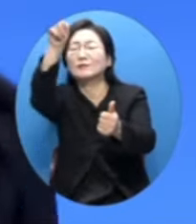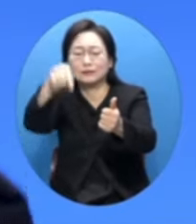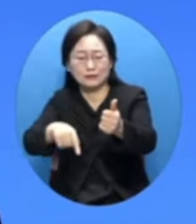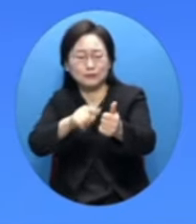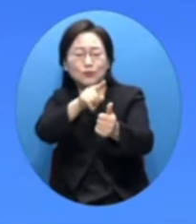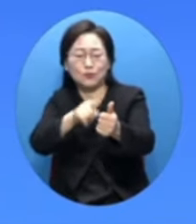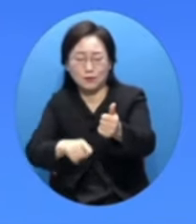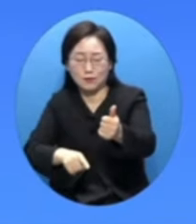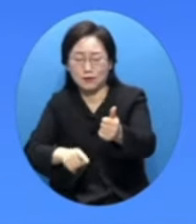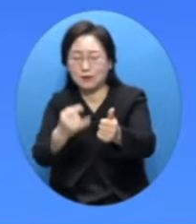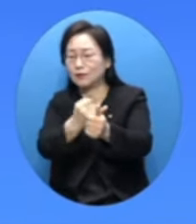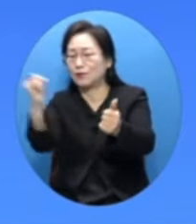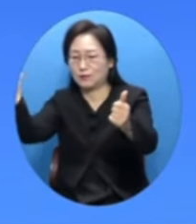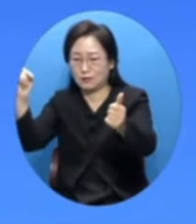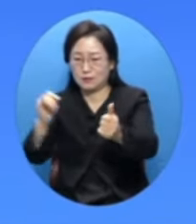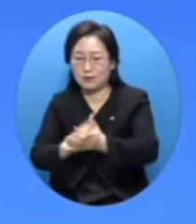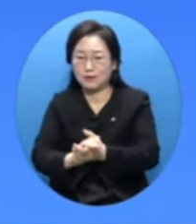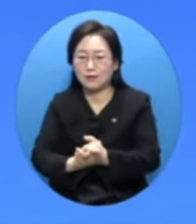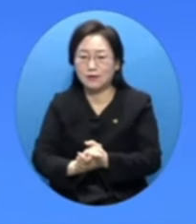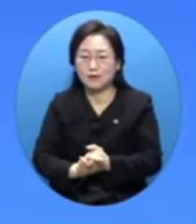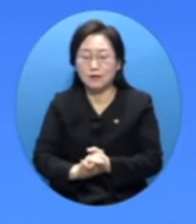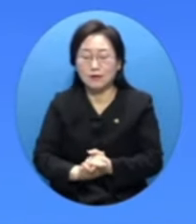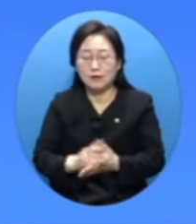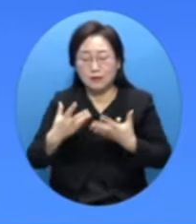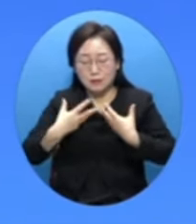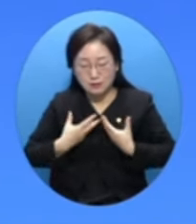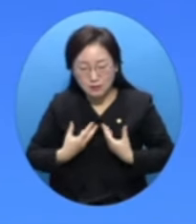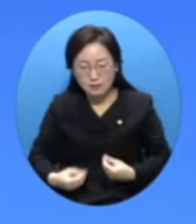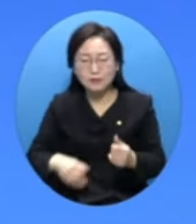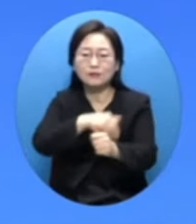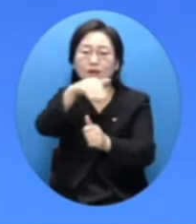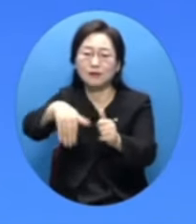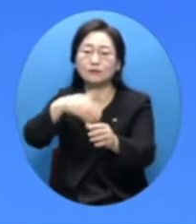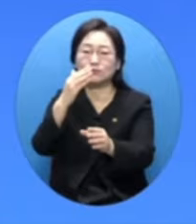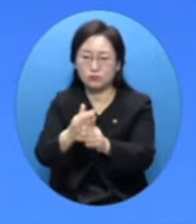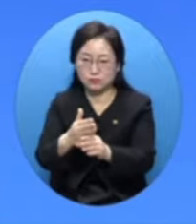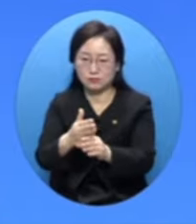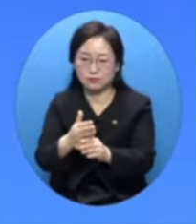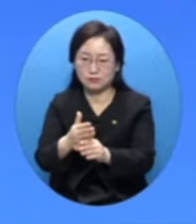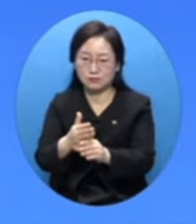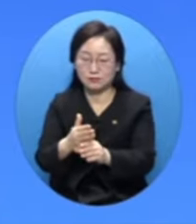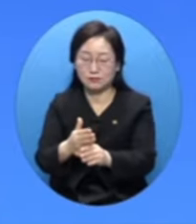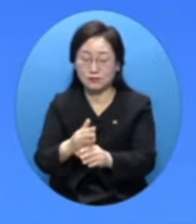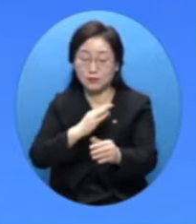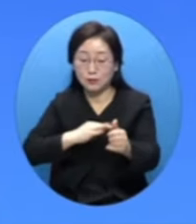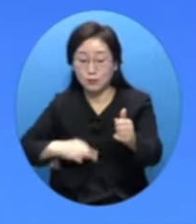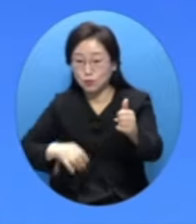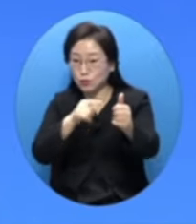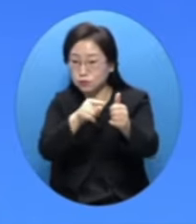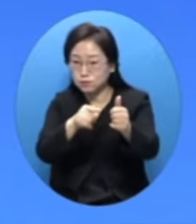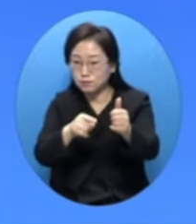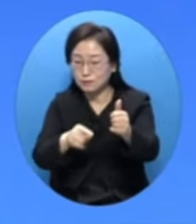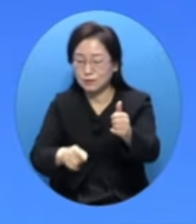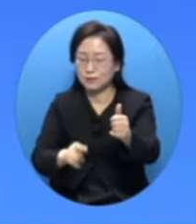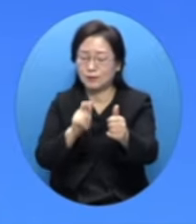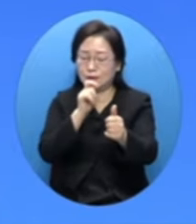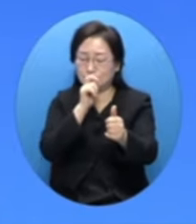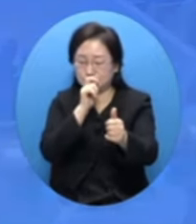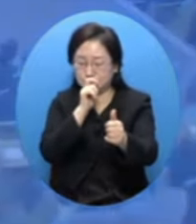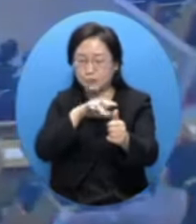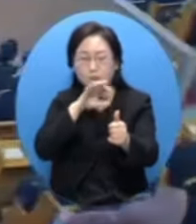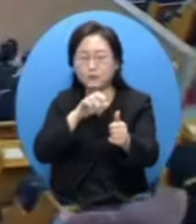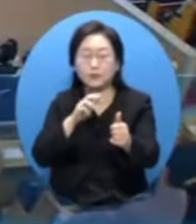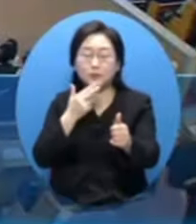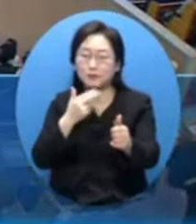떠나고 이런 절망적인 상황이 그에게 다가왔는데 욥은 이 모든 일에 한마디도 원망을 표하지